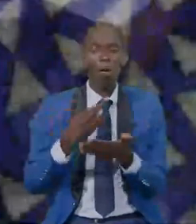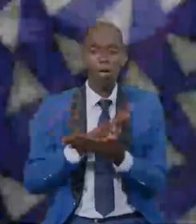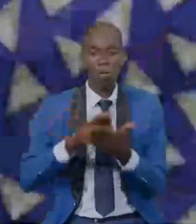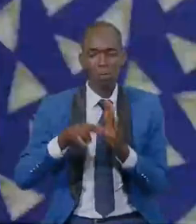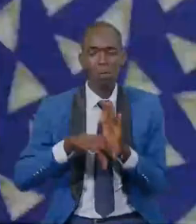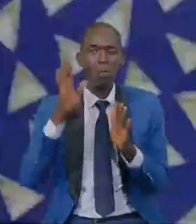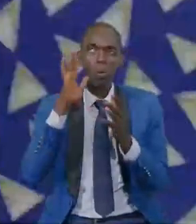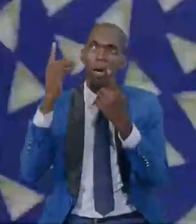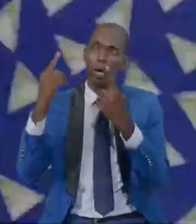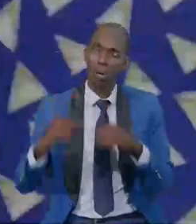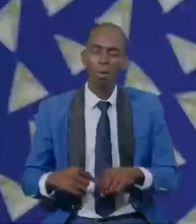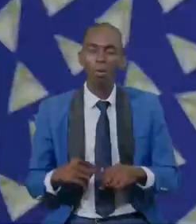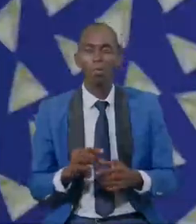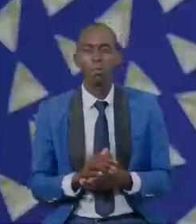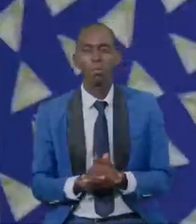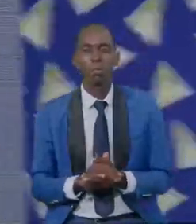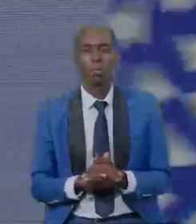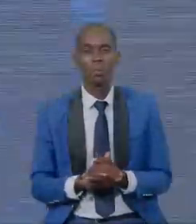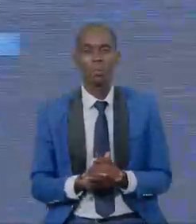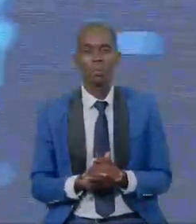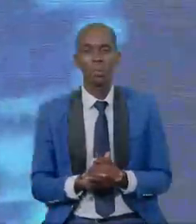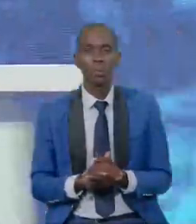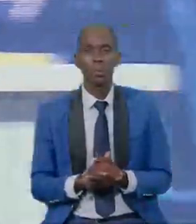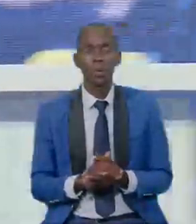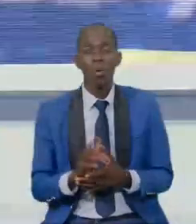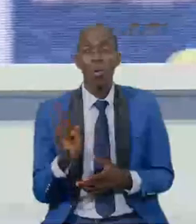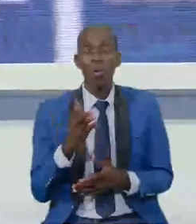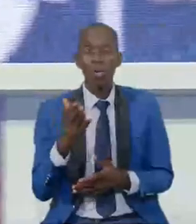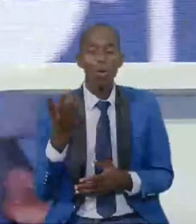Là où la justice n'était pas, là, il y a la justice.